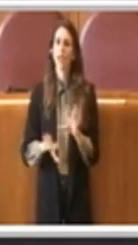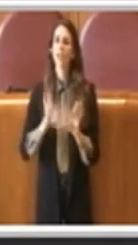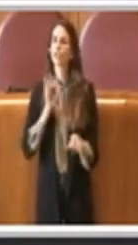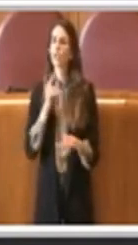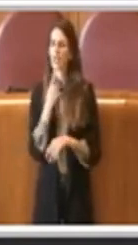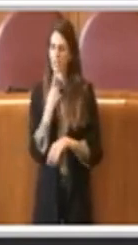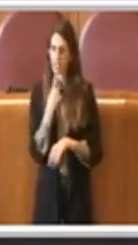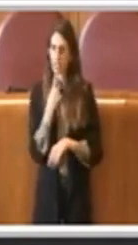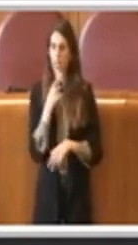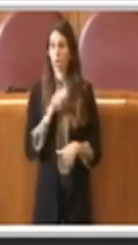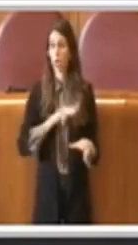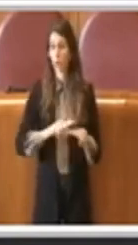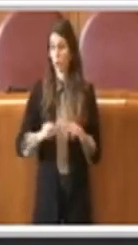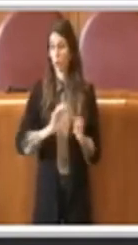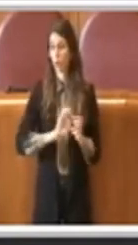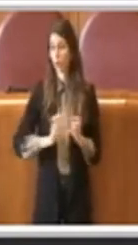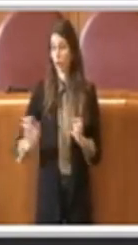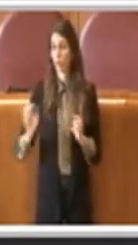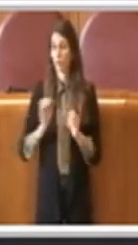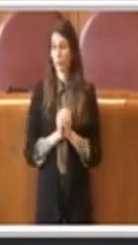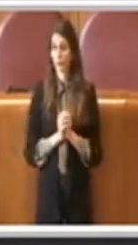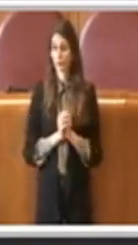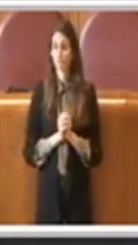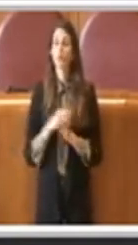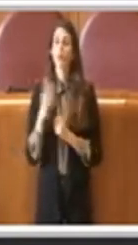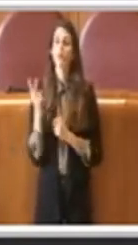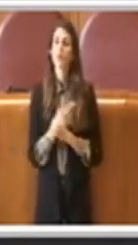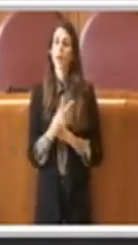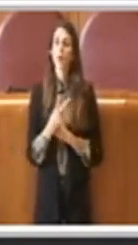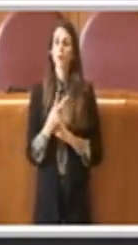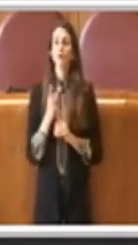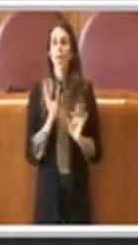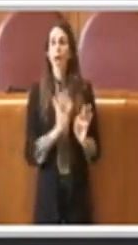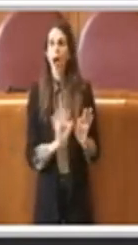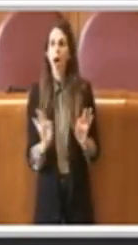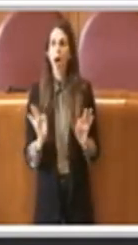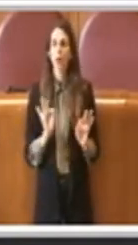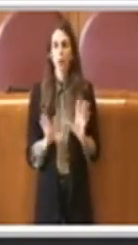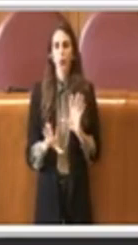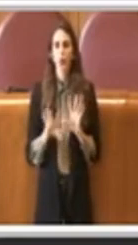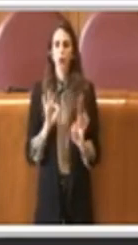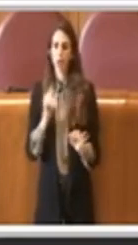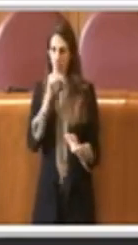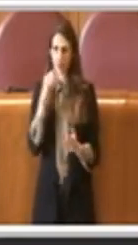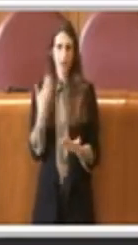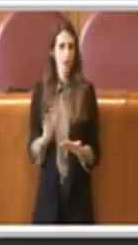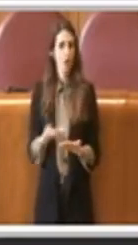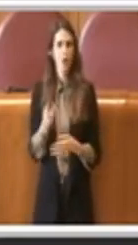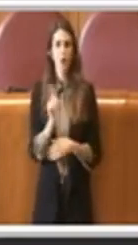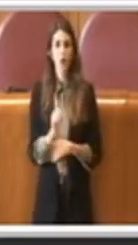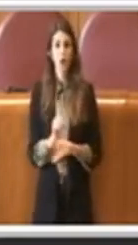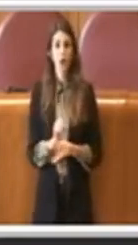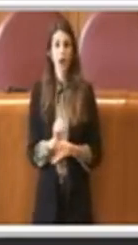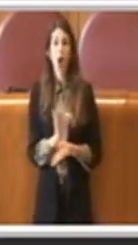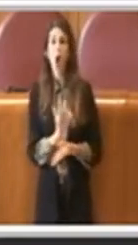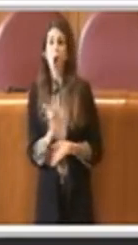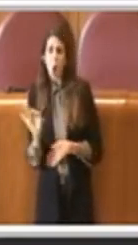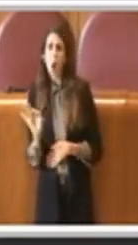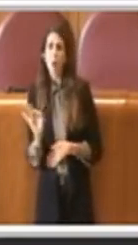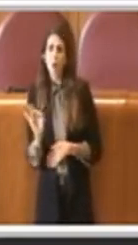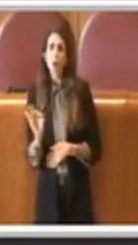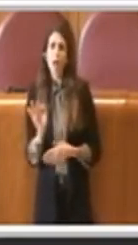municipi, e effettivamente alcune scelte forse non sono ideali, o forse sono state scelte proprio apposta le scuole